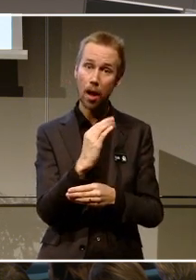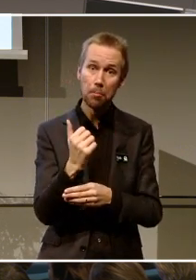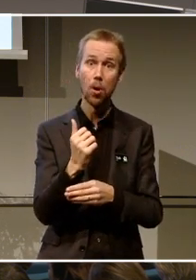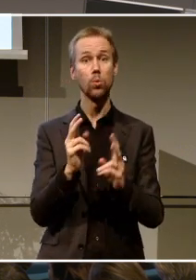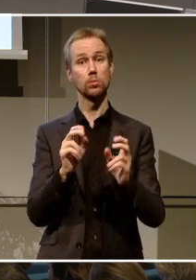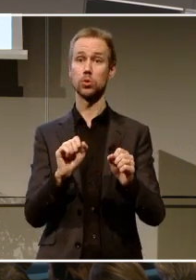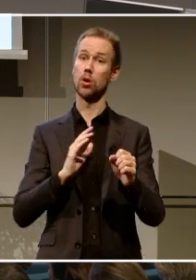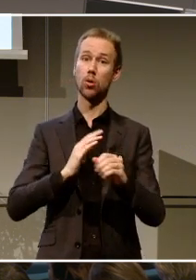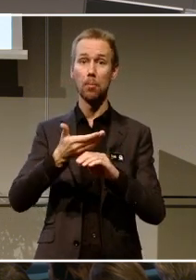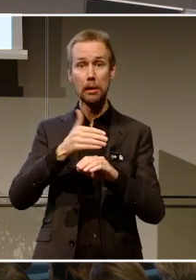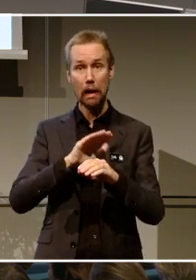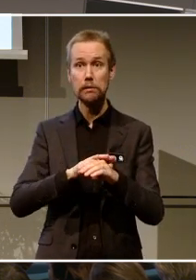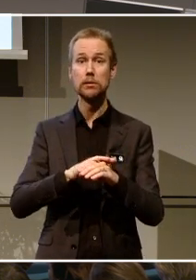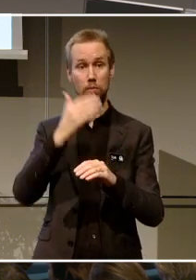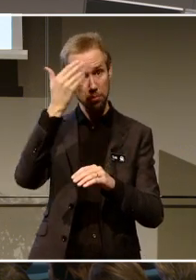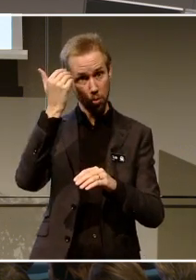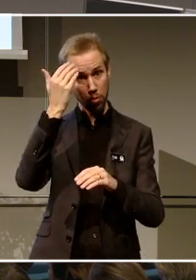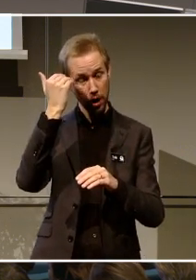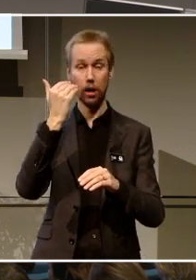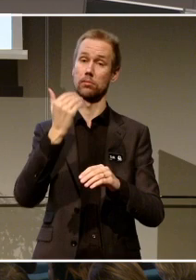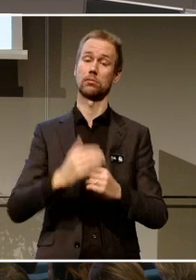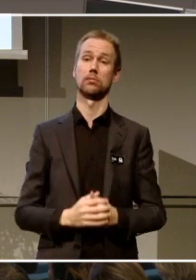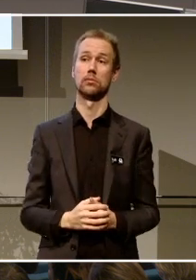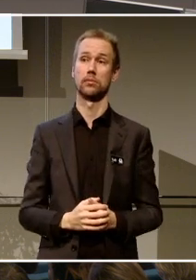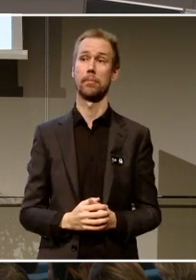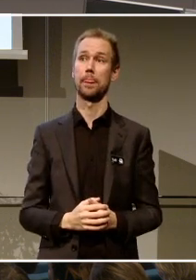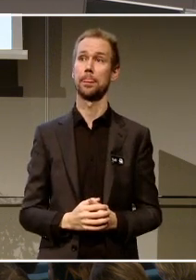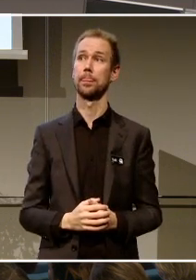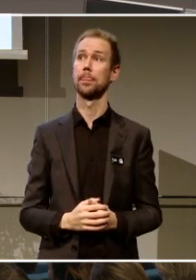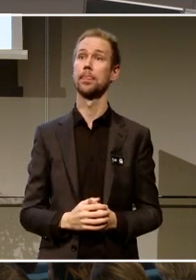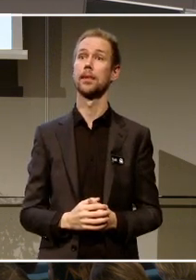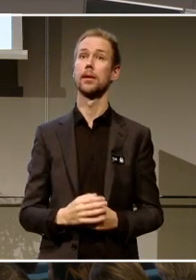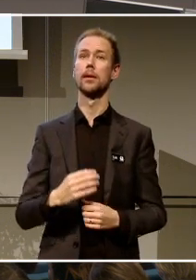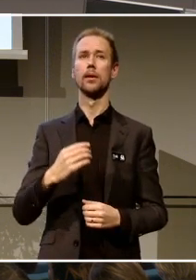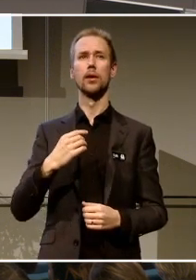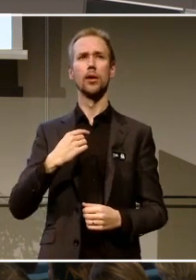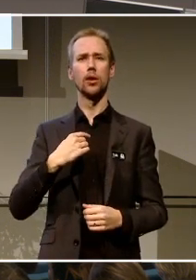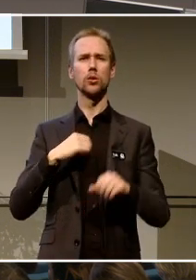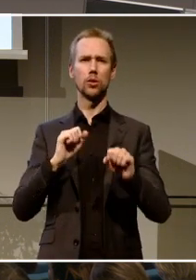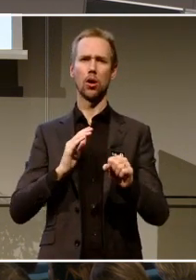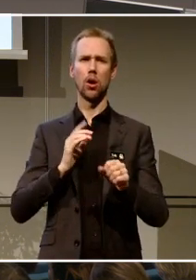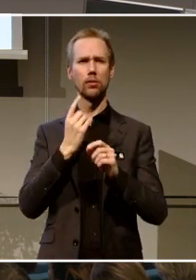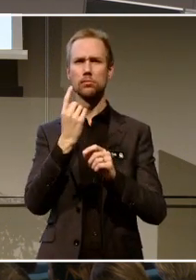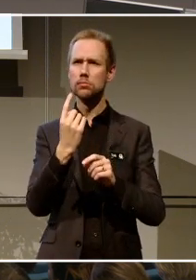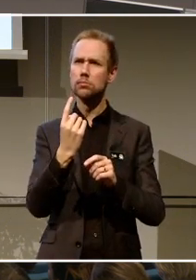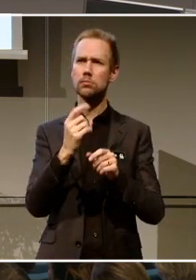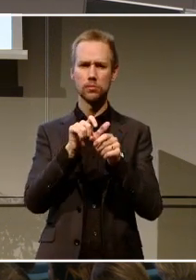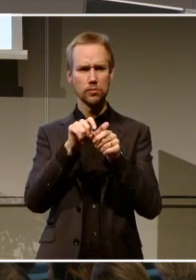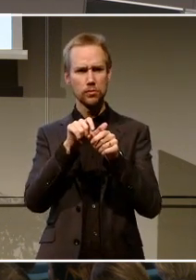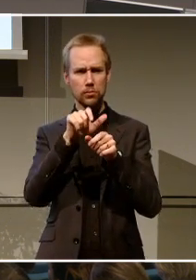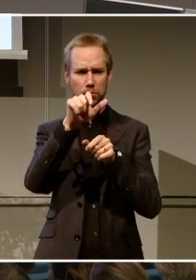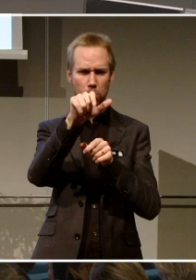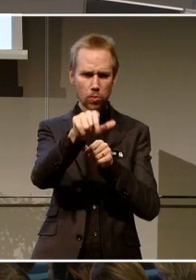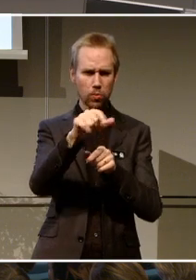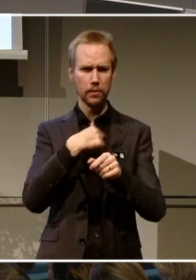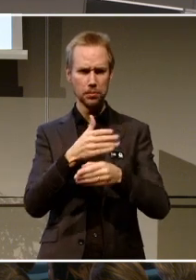Så jag kommer bära med mig bilden av, eller frågan, hur bygger vi broar som sänker trösklarna eller hindrar och